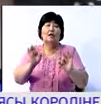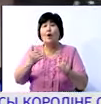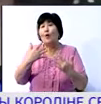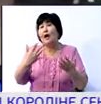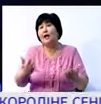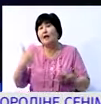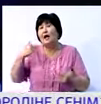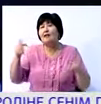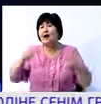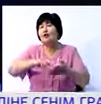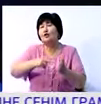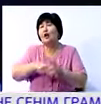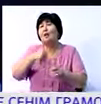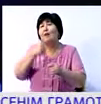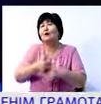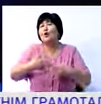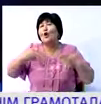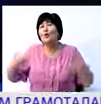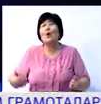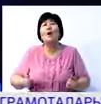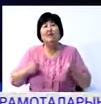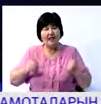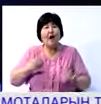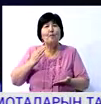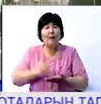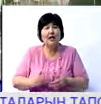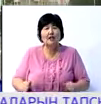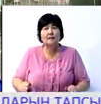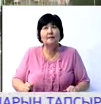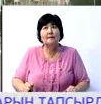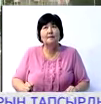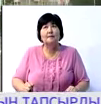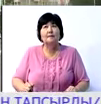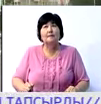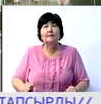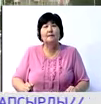мақсат, нақты жоспар, басты үлкен талап бар. Тажымұрат Әлжан, Талғат Әлменов, Досхан